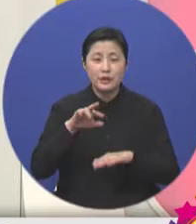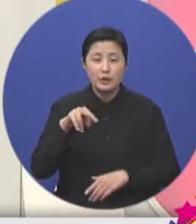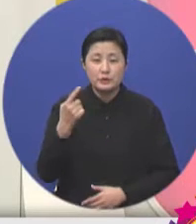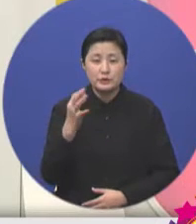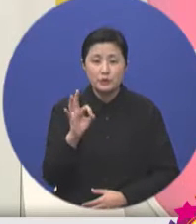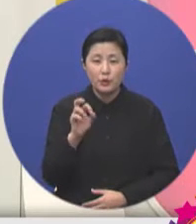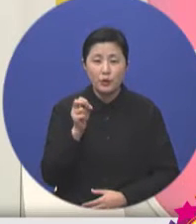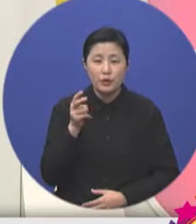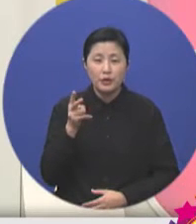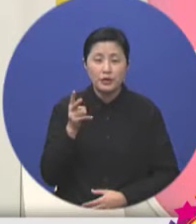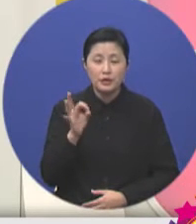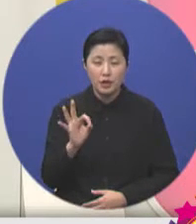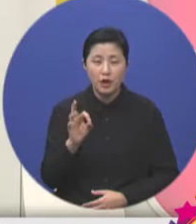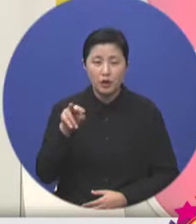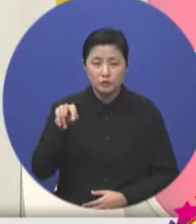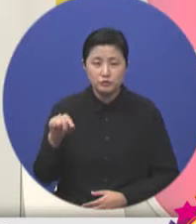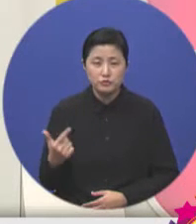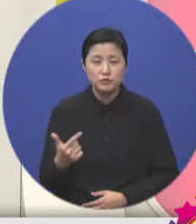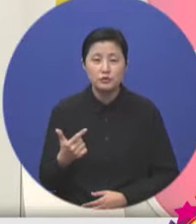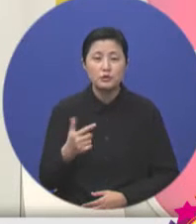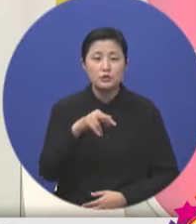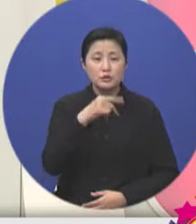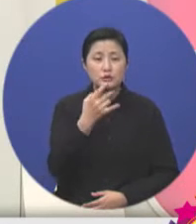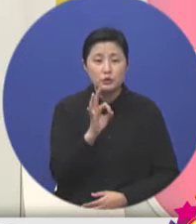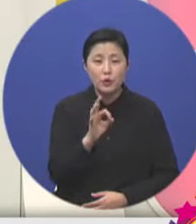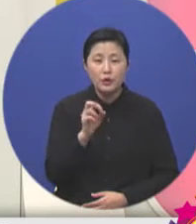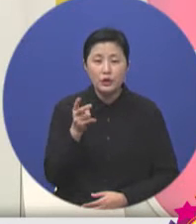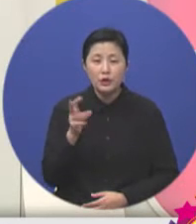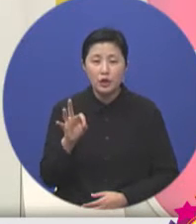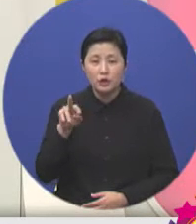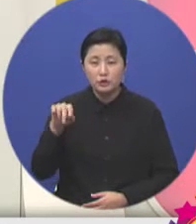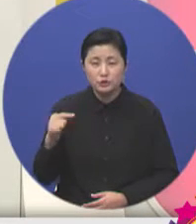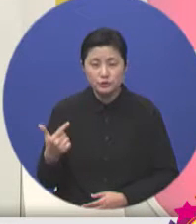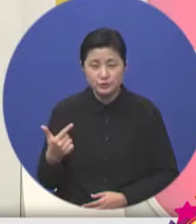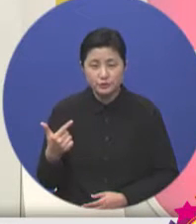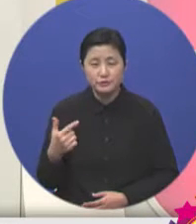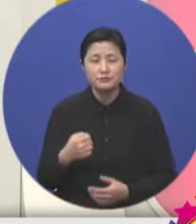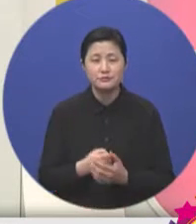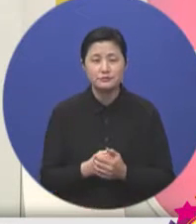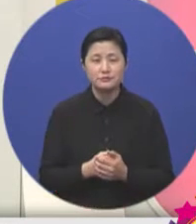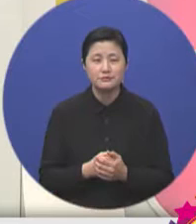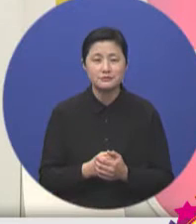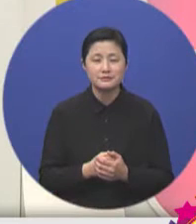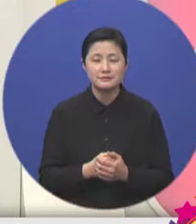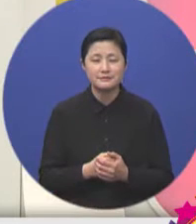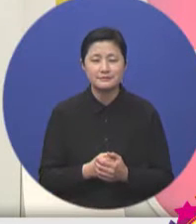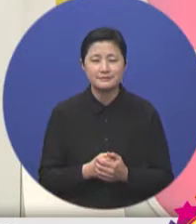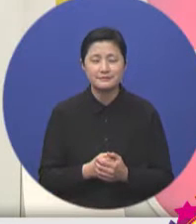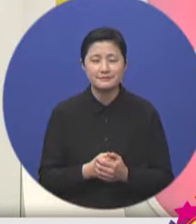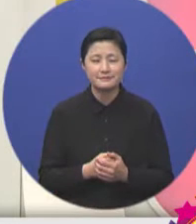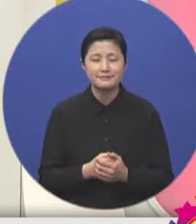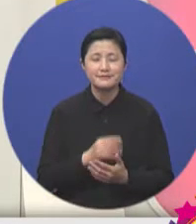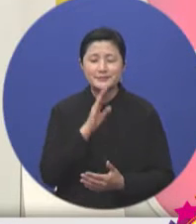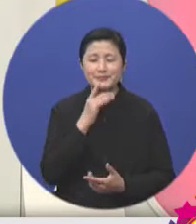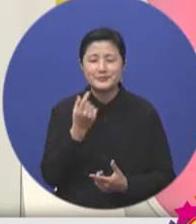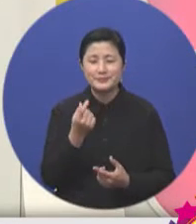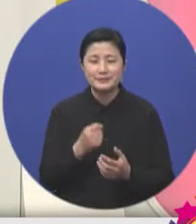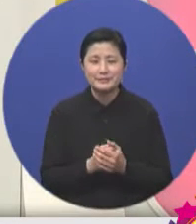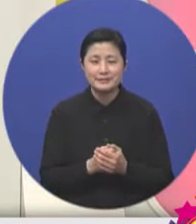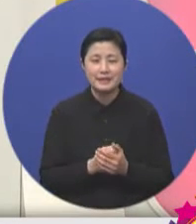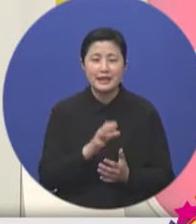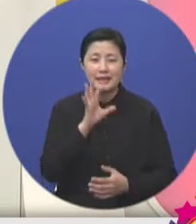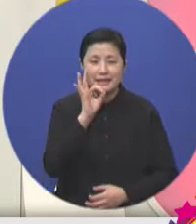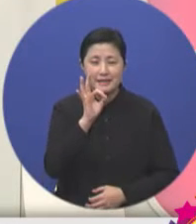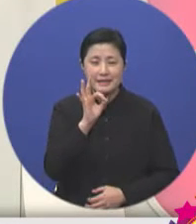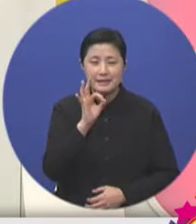손영순 씨. 송입니다, 송. 그러니까 송. 네네, 맞아요. 송영순 씨. 네네, 맞습니다. 여기서